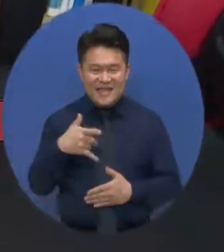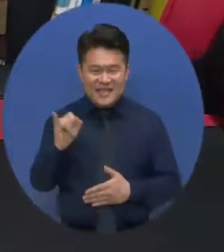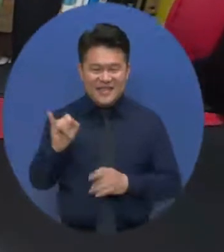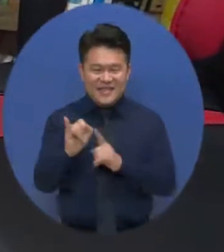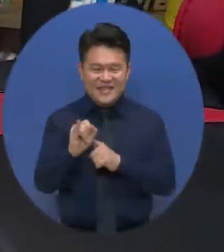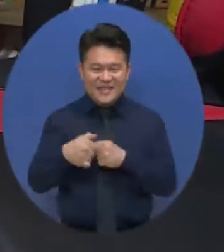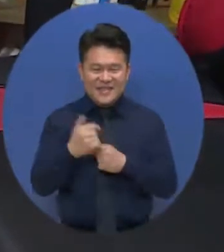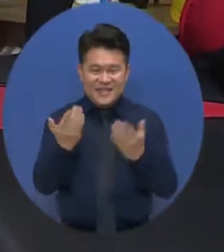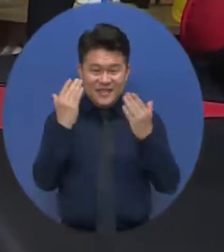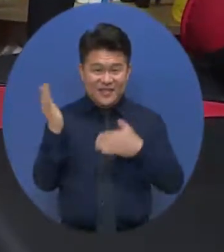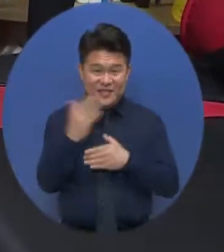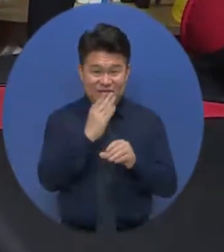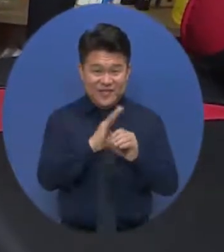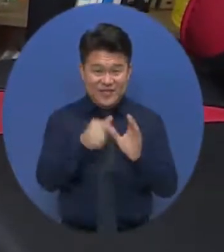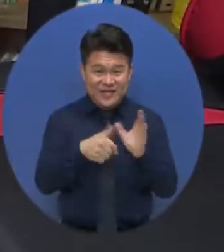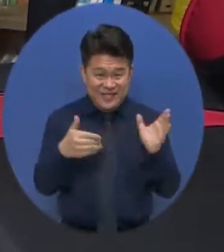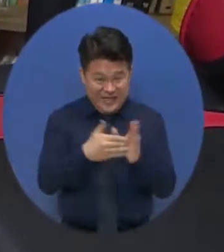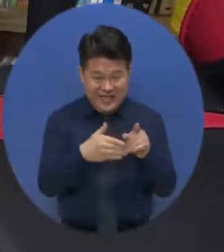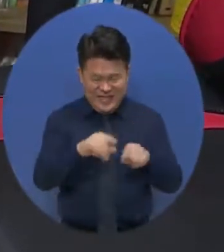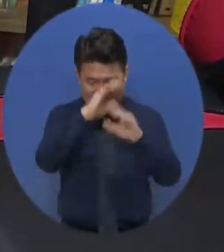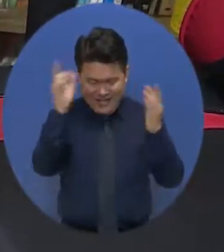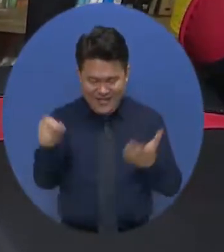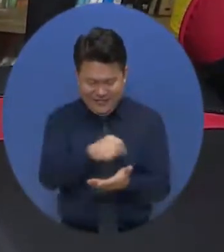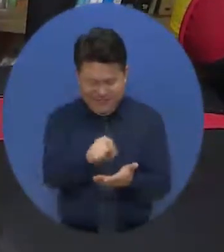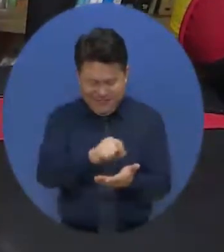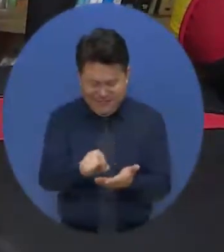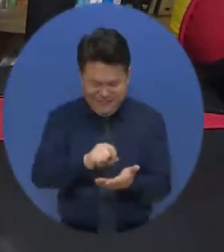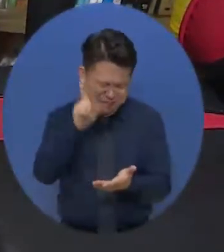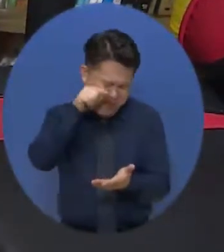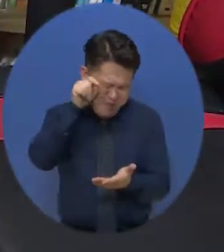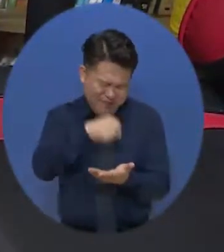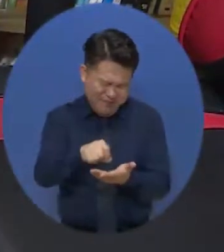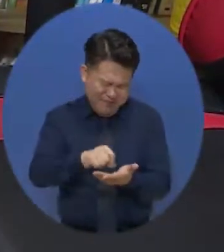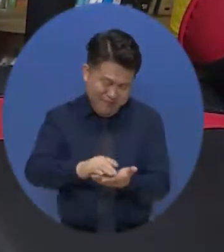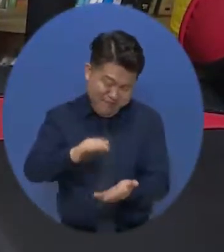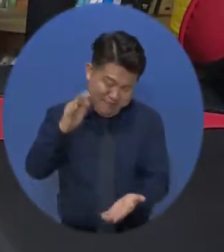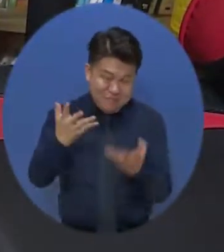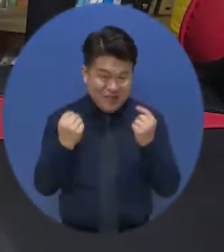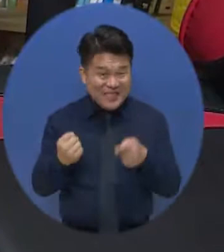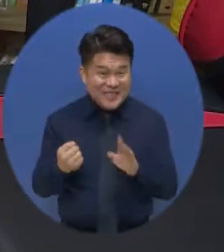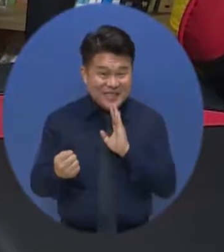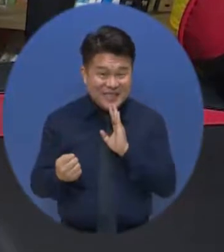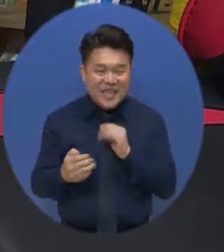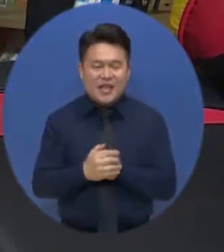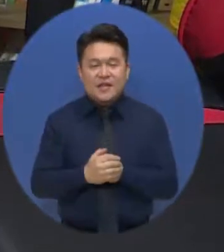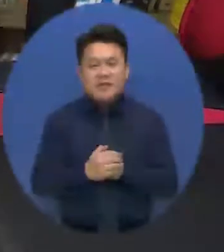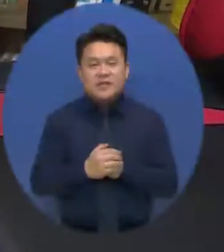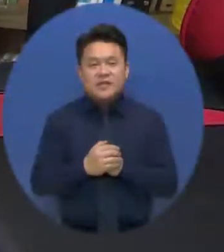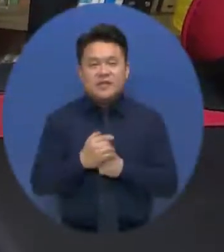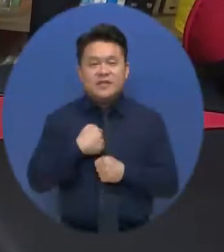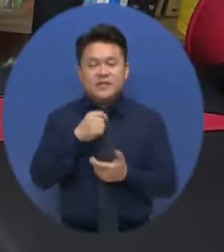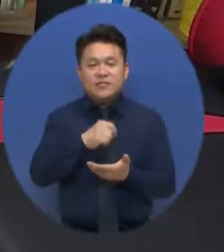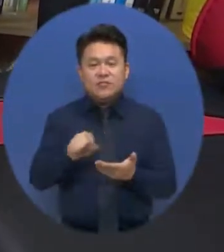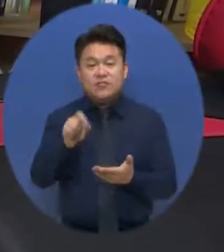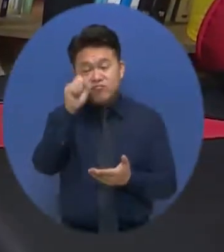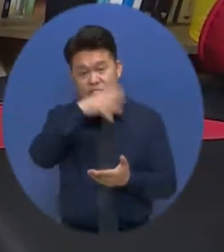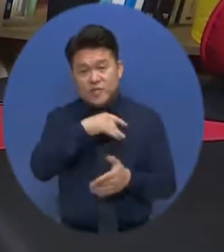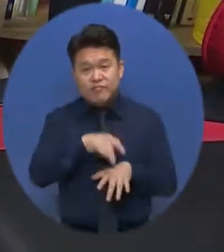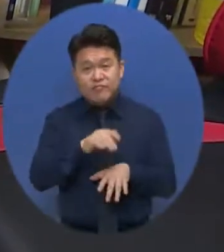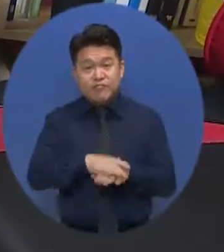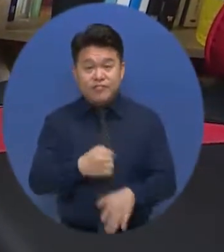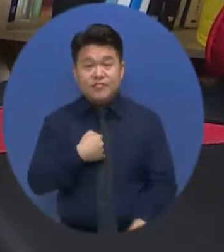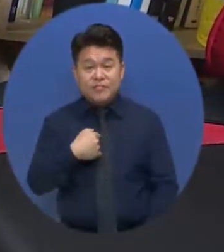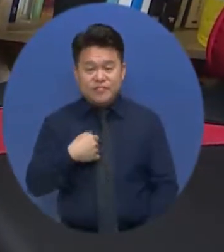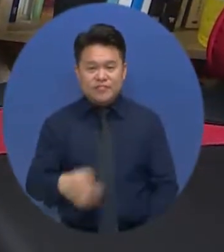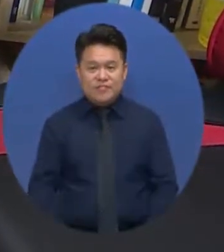일기장입니다. 그래서 초등학교 때부터 중학교 때까지 엄청 많죠. 그냥 일기 뜨는 게